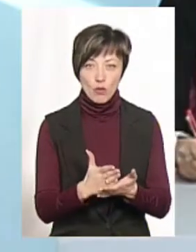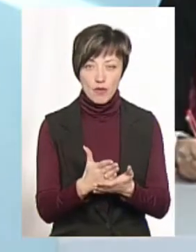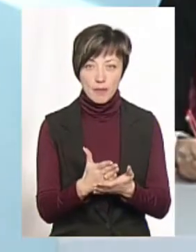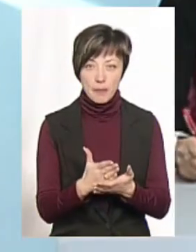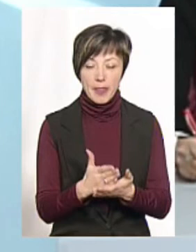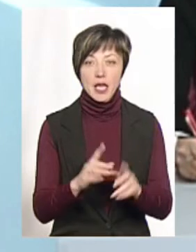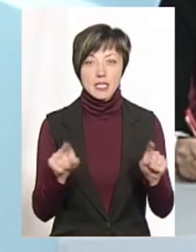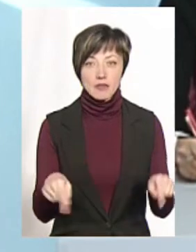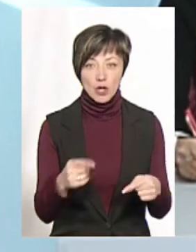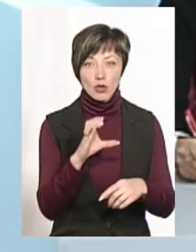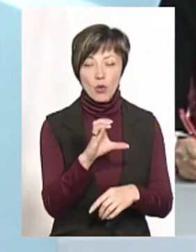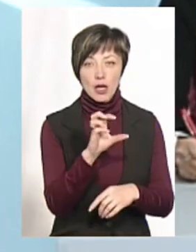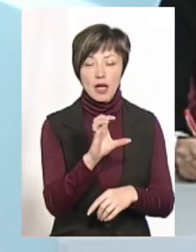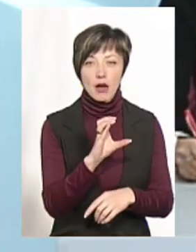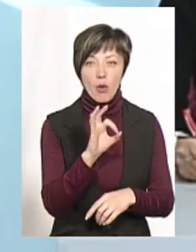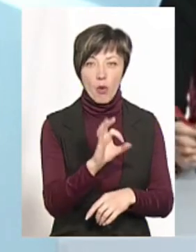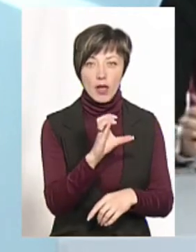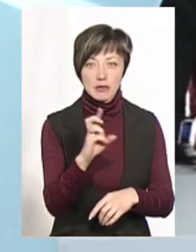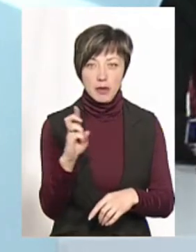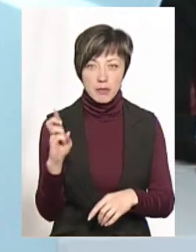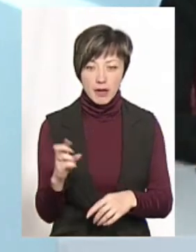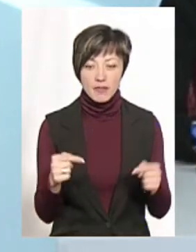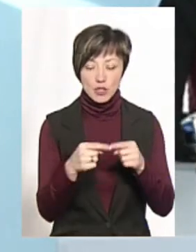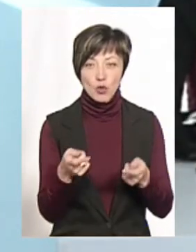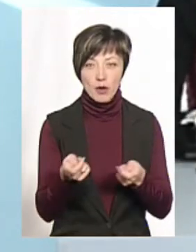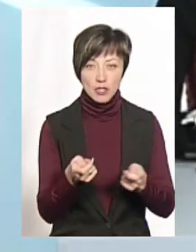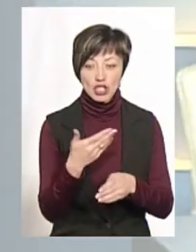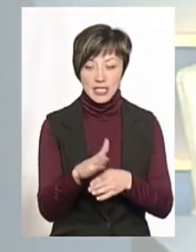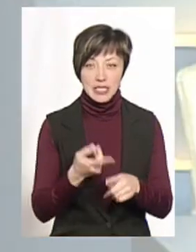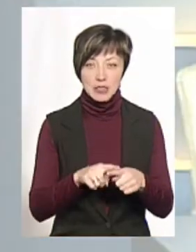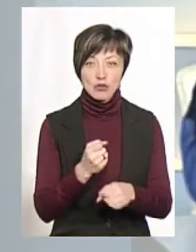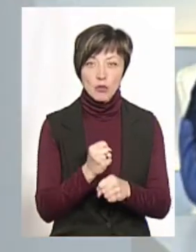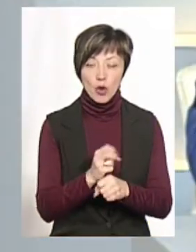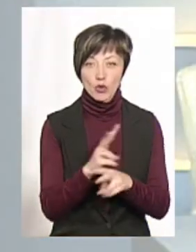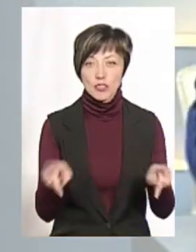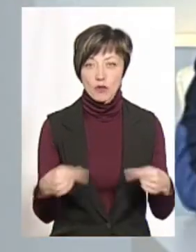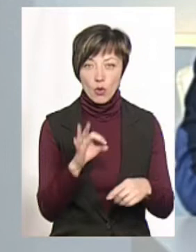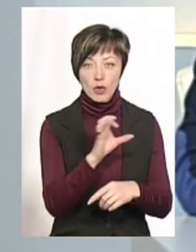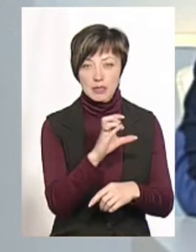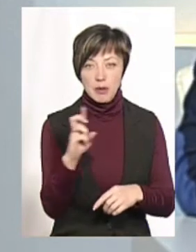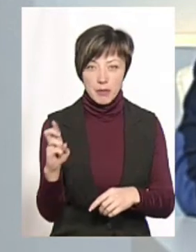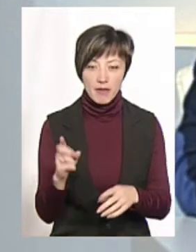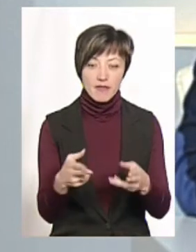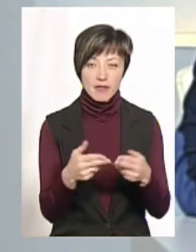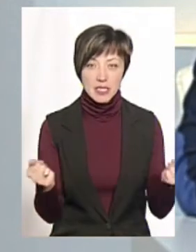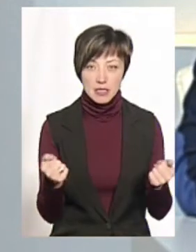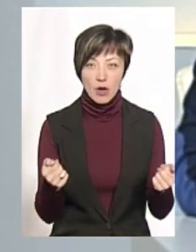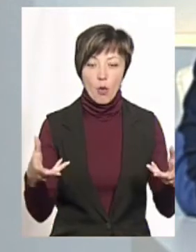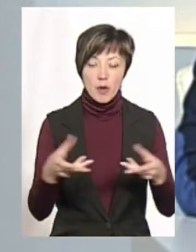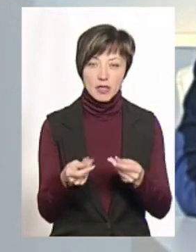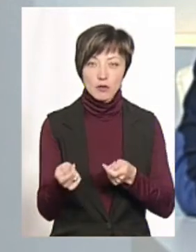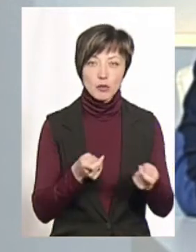обслуговування. Створити ОСББ або визначити управителя. Частина це зробила. Хтось створив ОСББ, хтось визнав